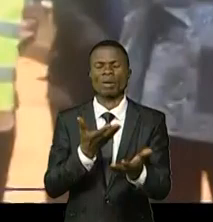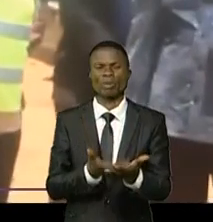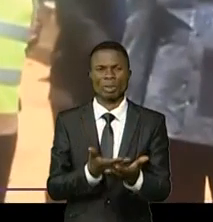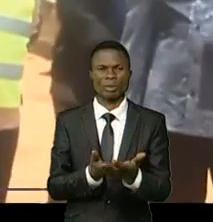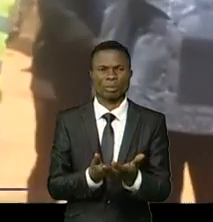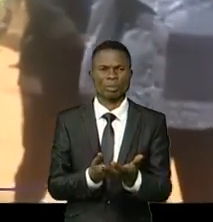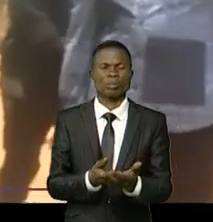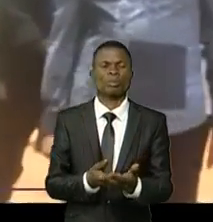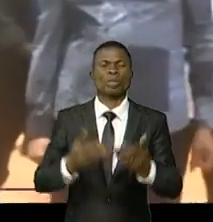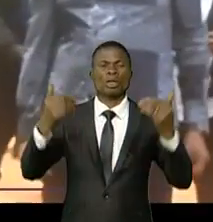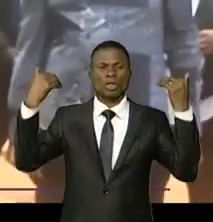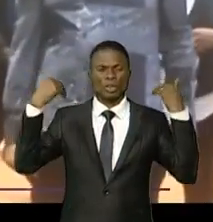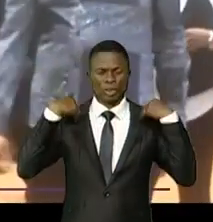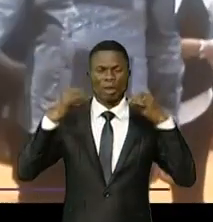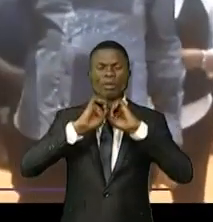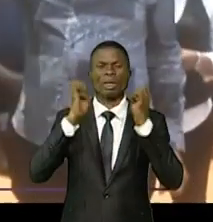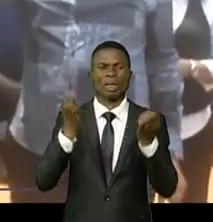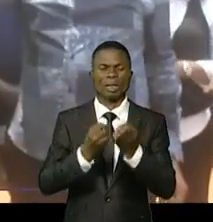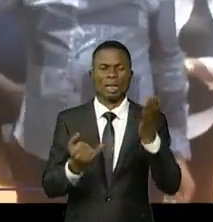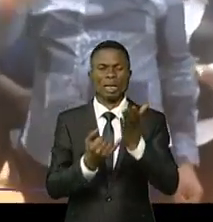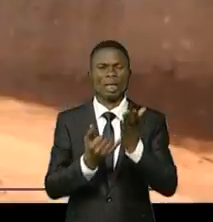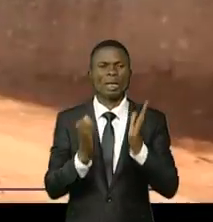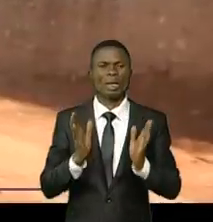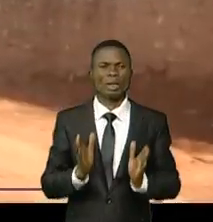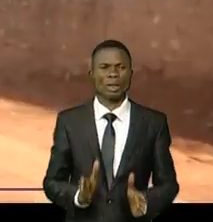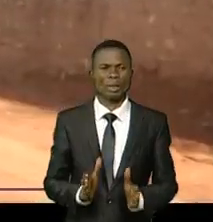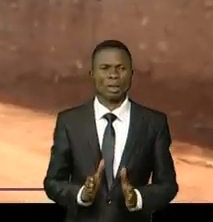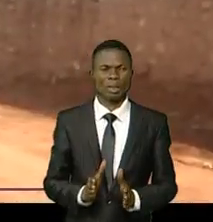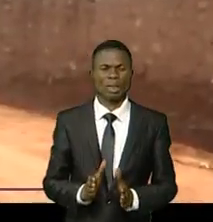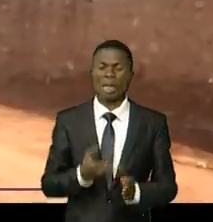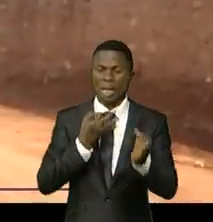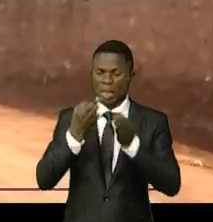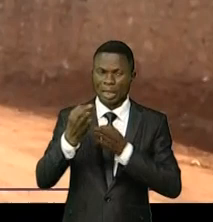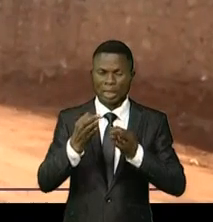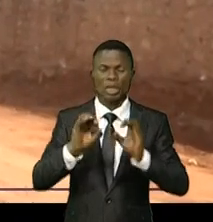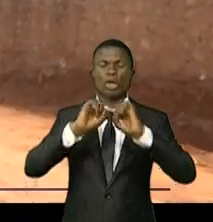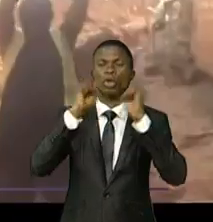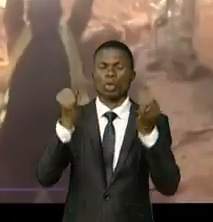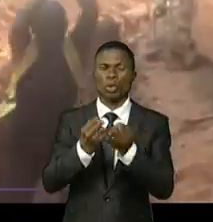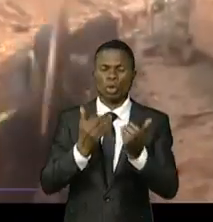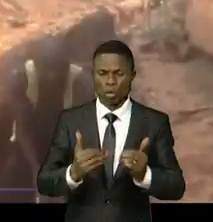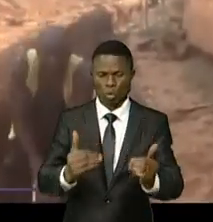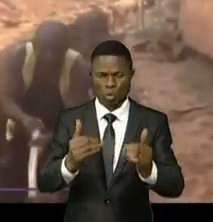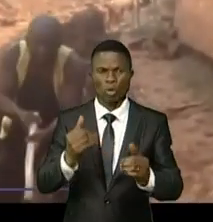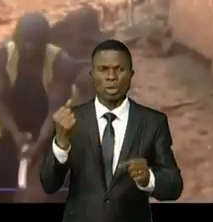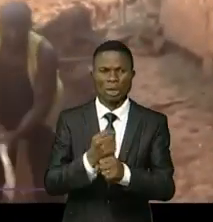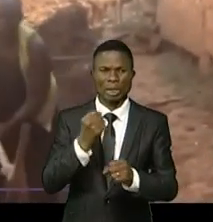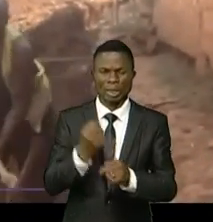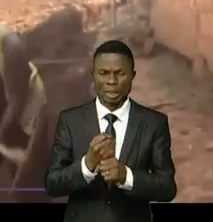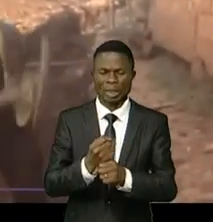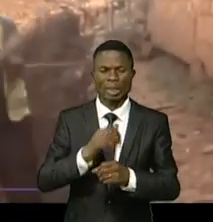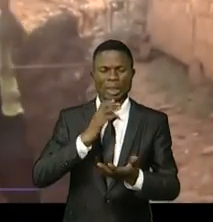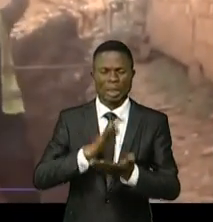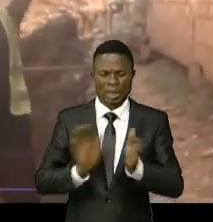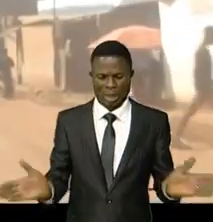de l'entreprise Meanders, l'ingénieur Jean-Marie Vianney, ce dernier précise que cette société poursuit actuellement avec les travaux